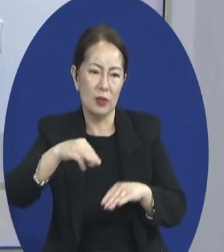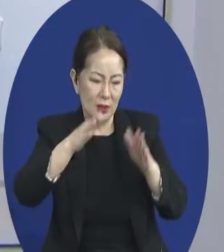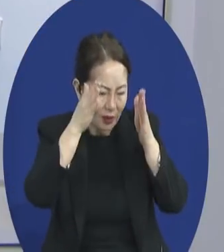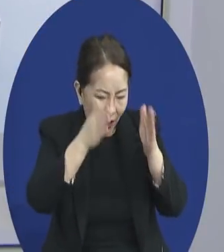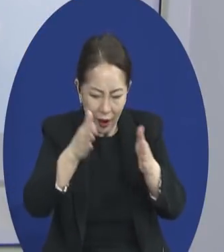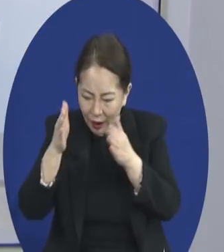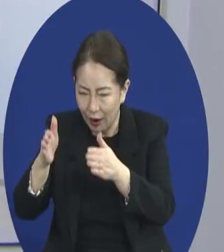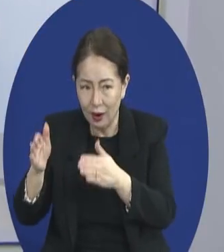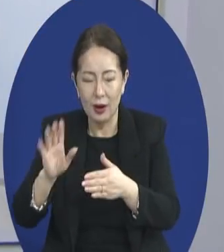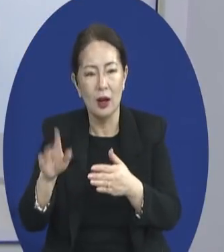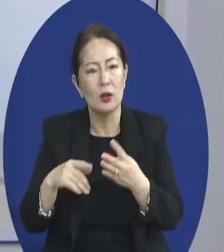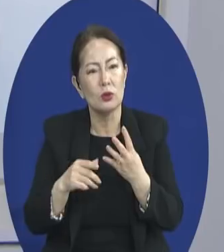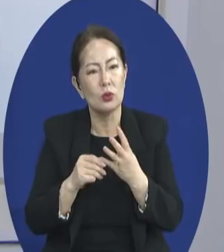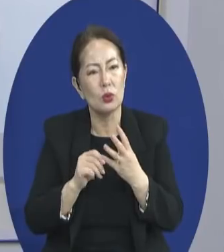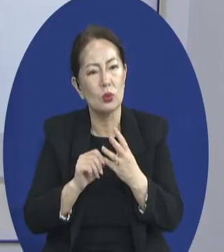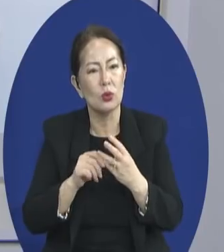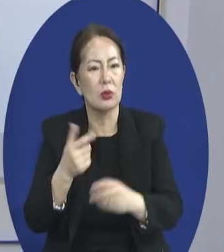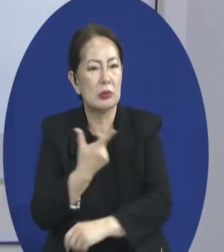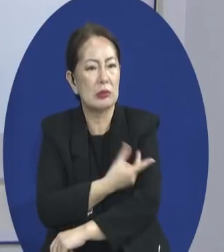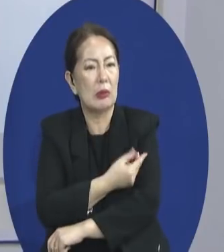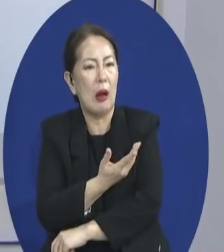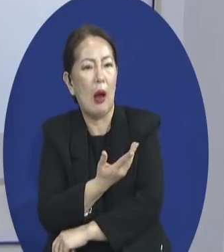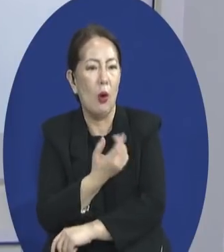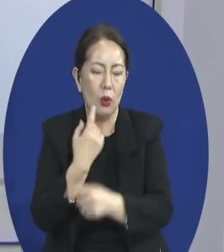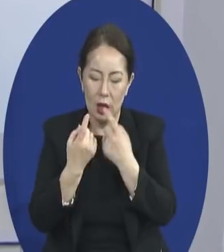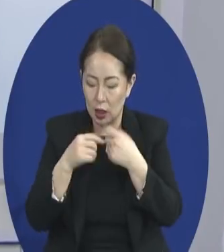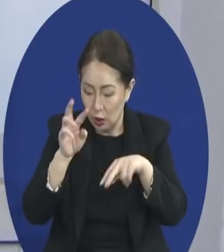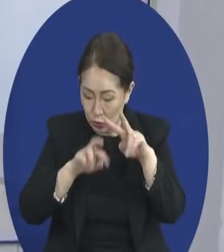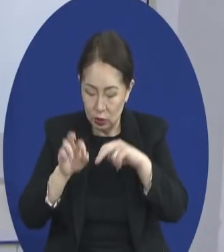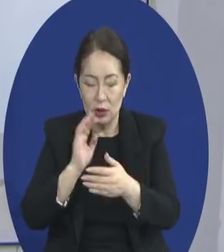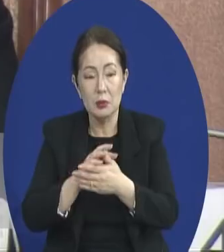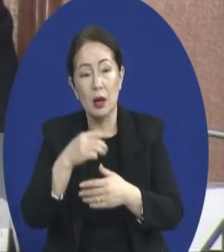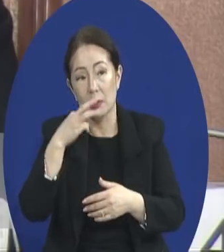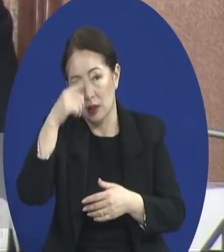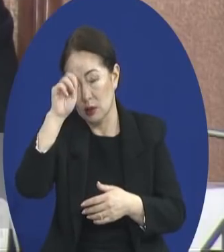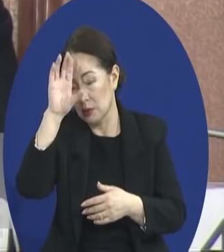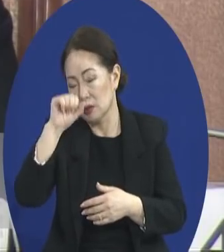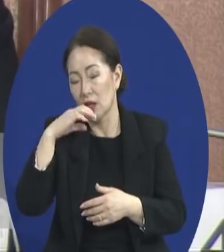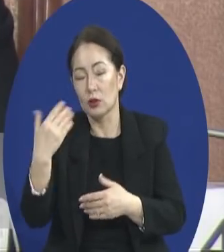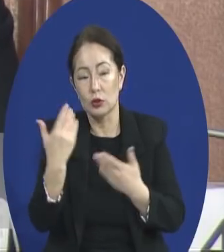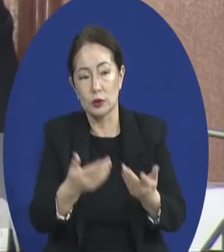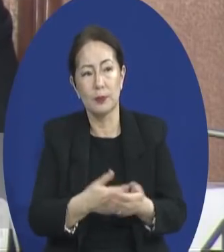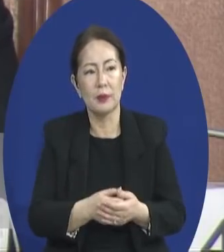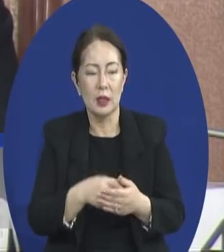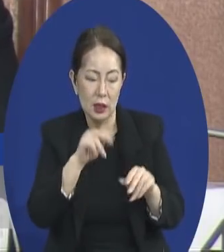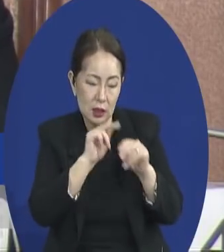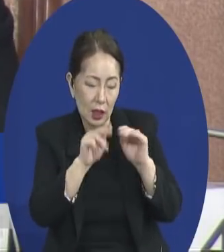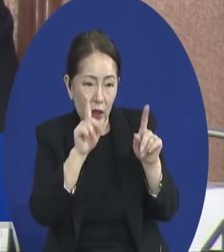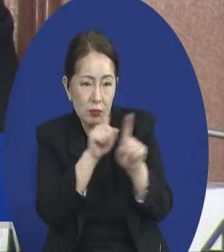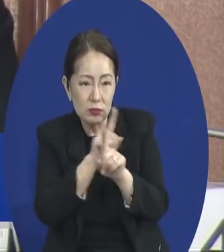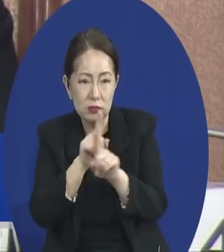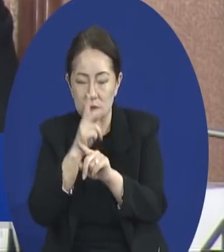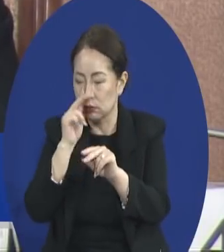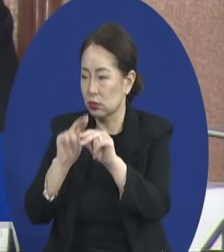гадна 4-р тунг судалж байгаа гэдэг мэдээллийг эрүүл мэндийн сайт өгчөөсөн. Энэ тандалт сэргийлтийг бол эрчимжүүлж байгаа. Өнөөдрийн